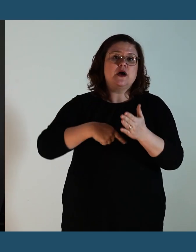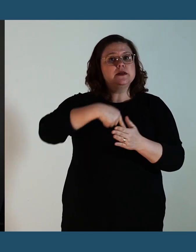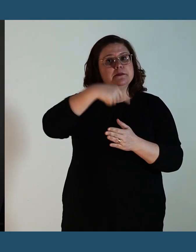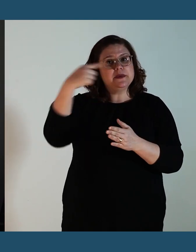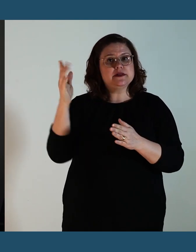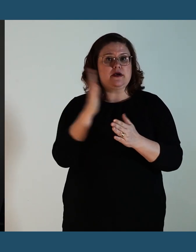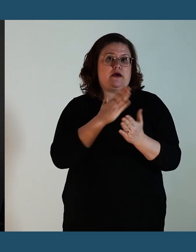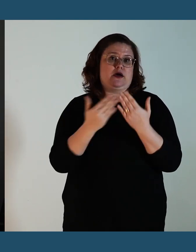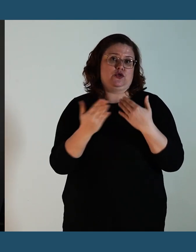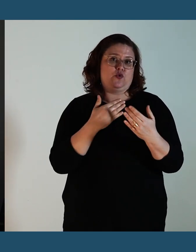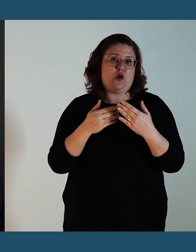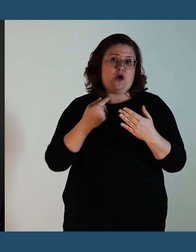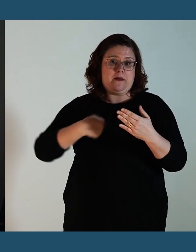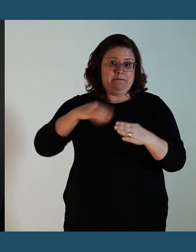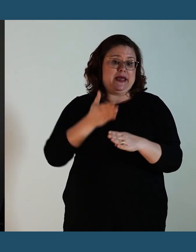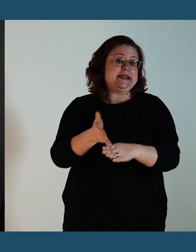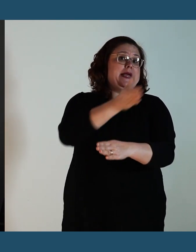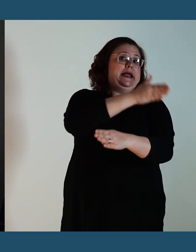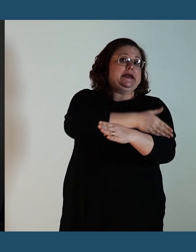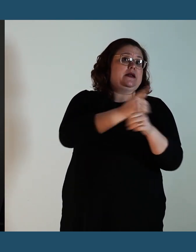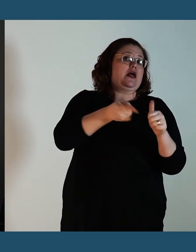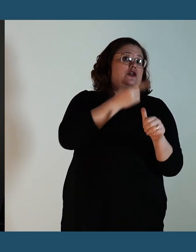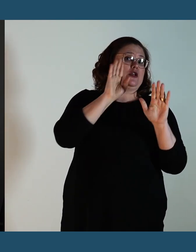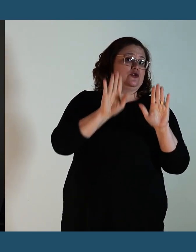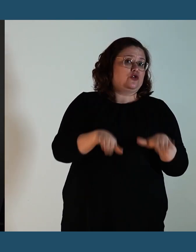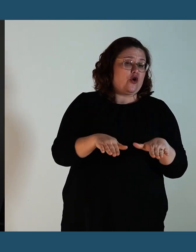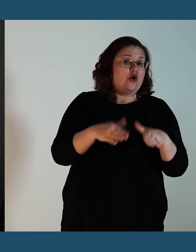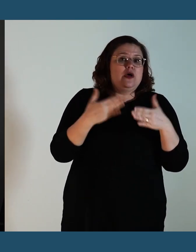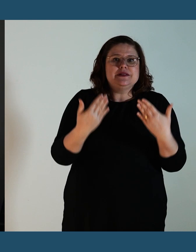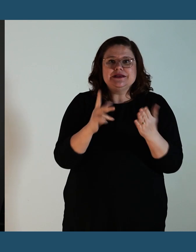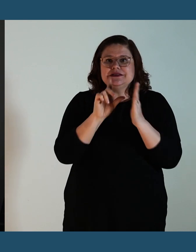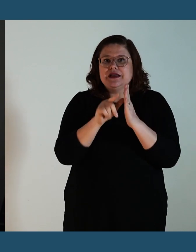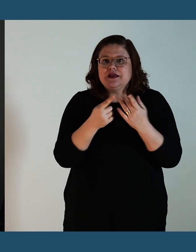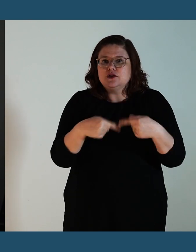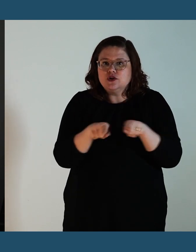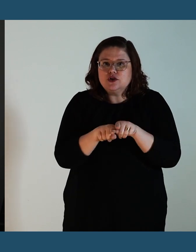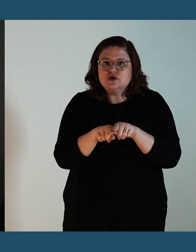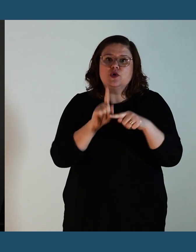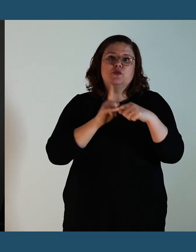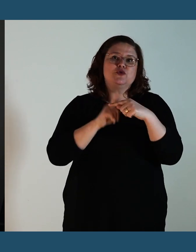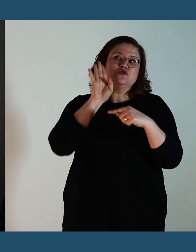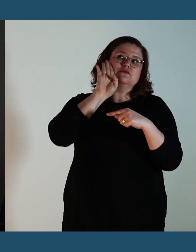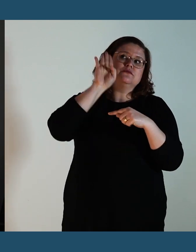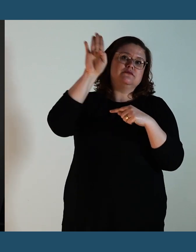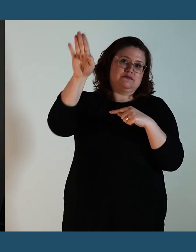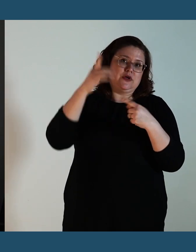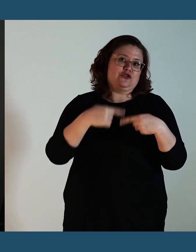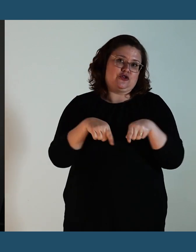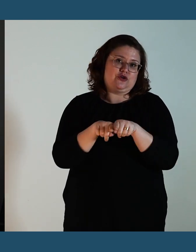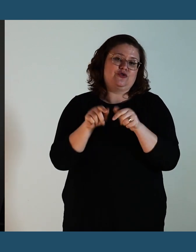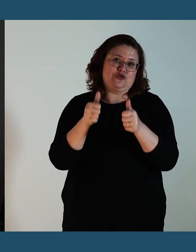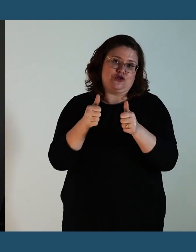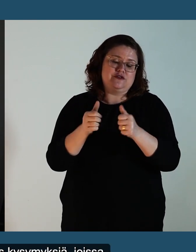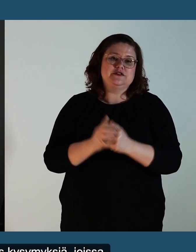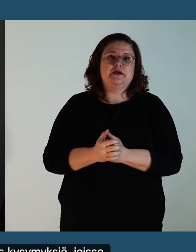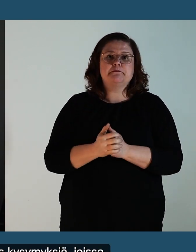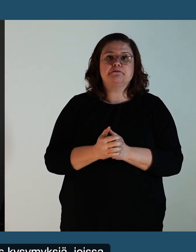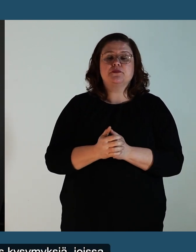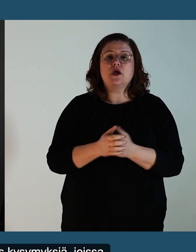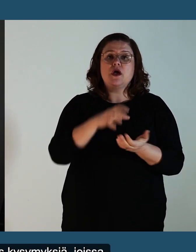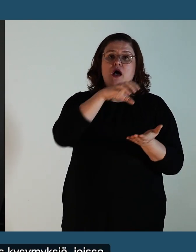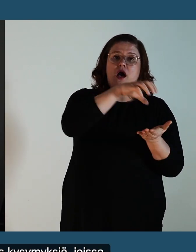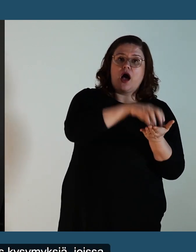jota on tehty kauan ennen meitä. Se toteutuu tässä hetkessä ja toivottavasti pitkälle tulevaisuuteen. Täällä haastettiin myös hallitus-